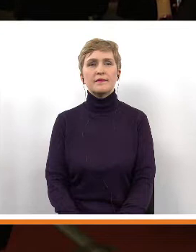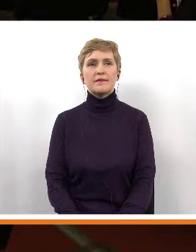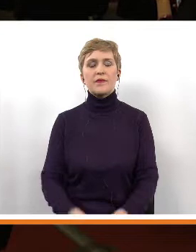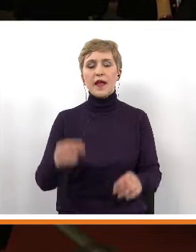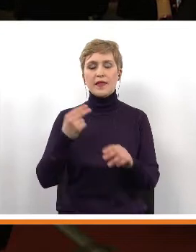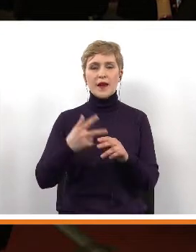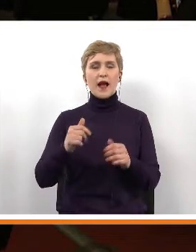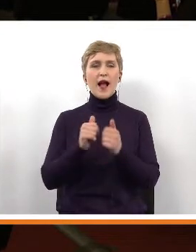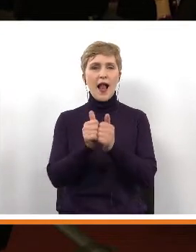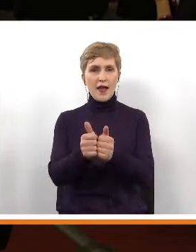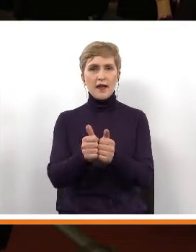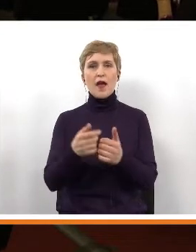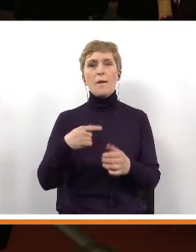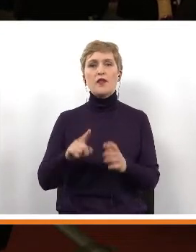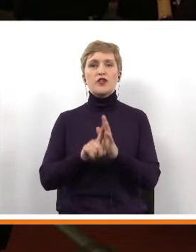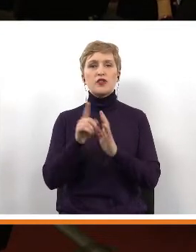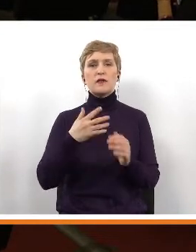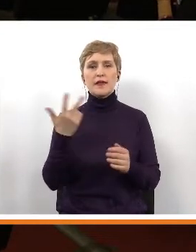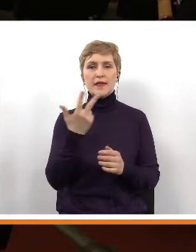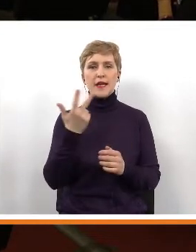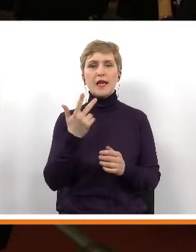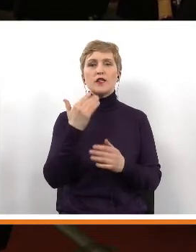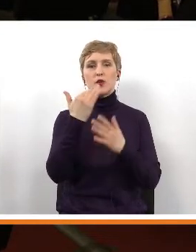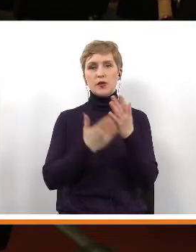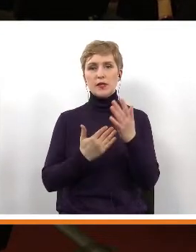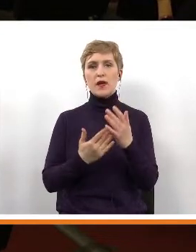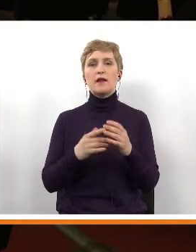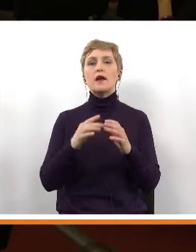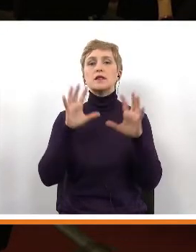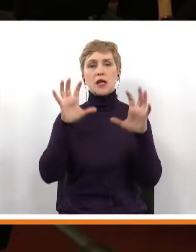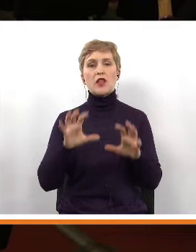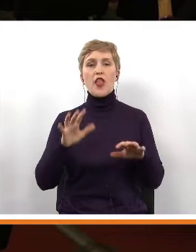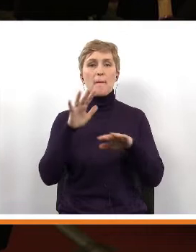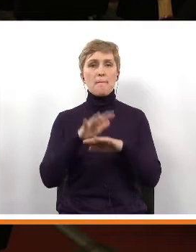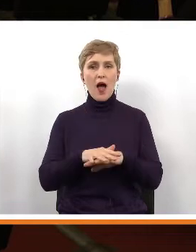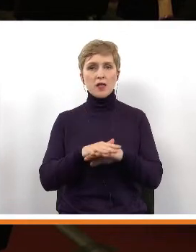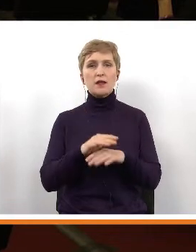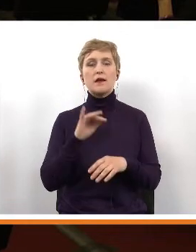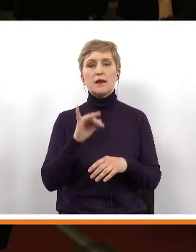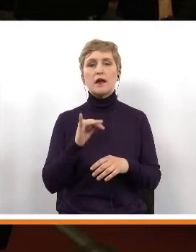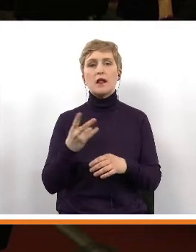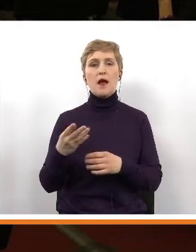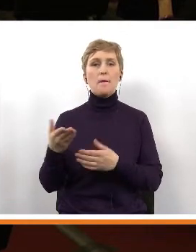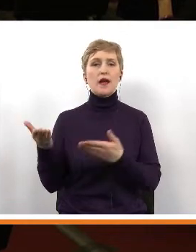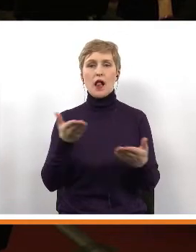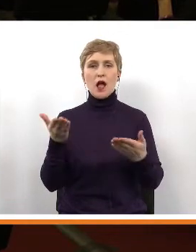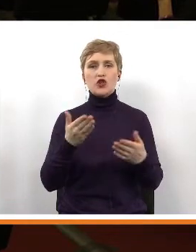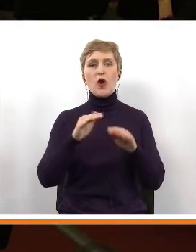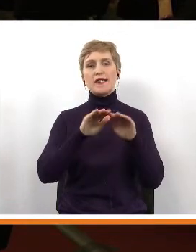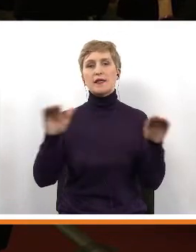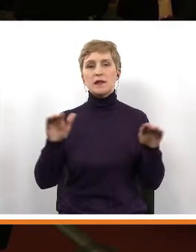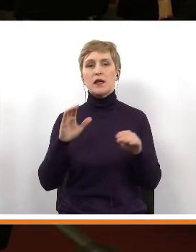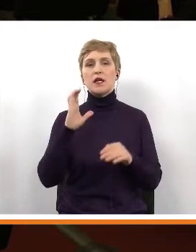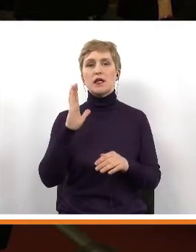Дорогие коллеги, мы начинаем нашу третью сессию «Законодательная база». И для приглашаю на сцену